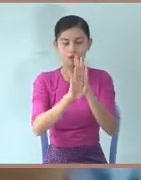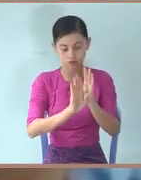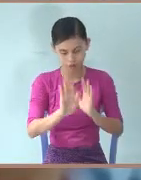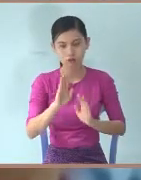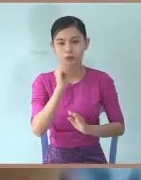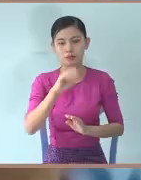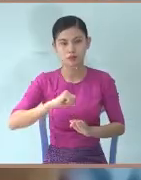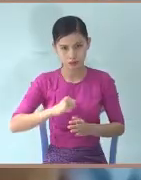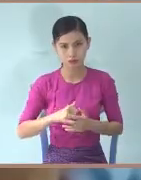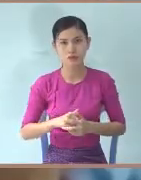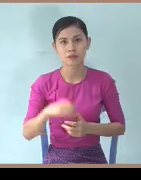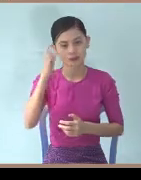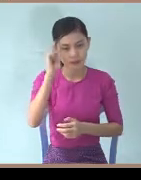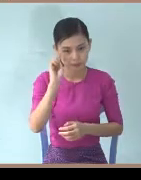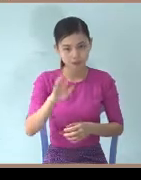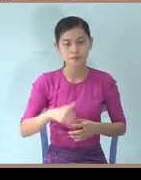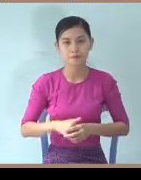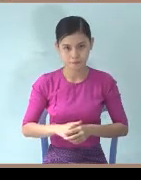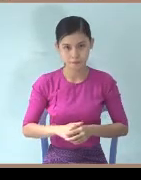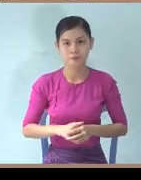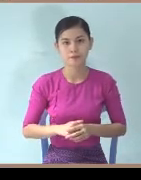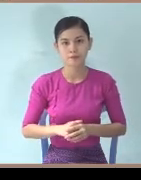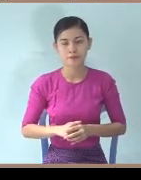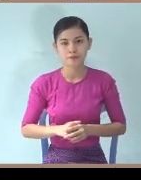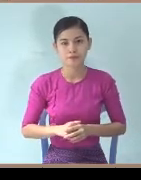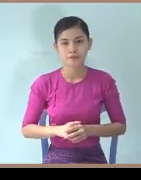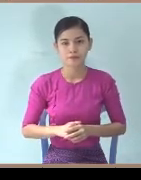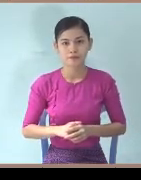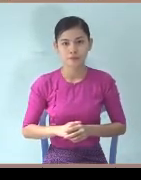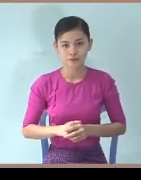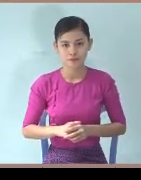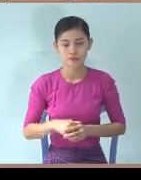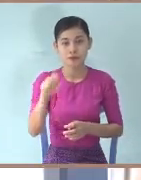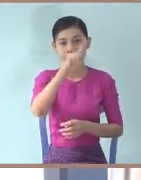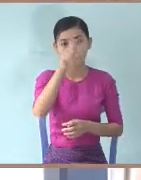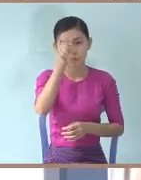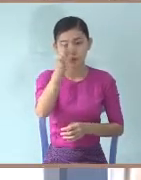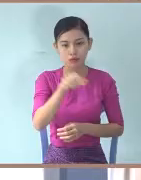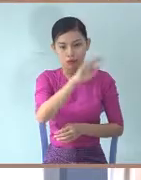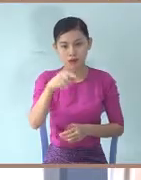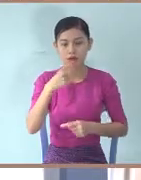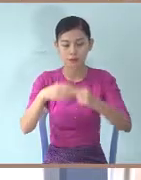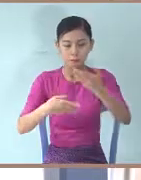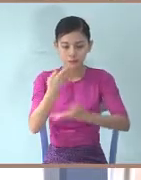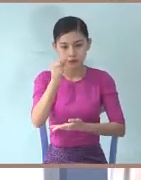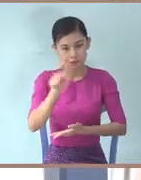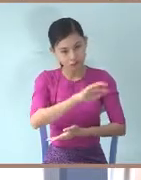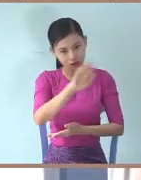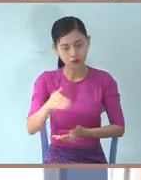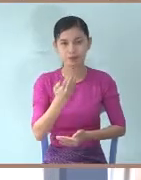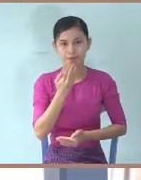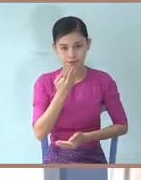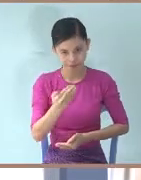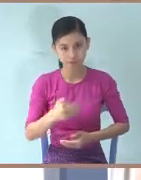လှုပ်ဆောင်နေပါတယ်လို့ပြောချင်ပါတယ ်ဟုတ်ကဲ့ပါပြန်လည်းဖြေကြားပေးရကျေးဇူးတင်ပါတယ်ဟုတ်ကဲ့ပါအခုလိုမျိုးဒီမေးမျိုးမေးခွန်းမေးပေးကြတဲ့လူငယ်